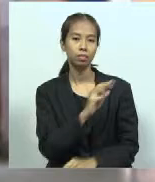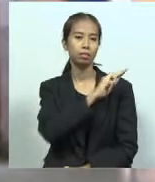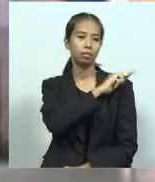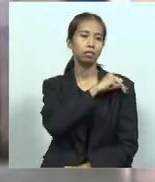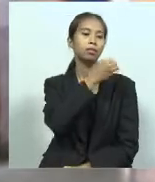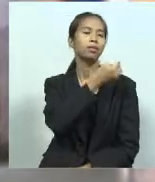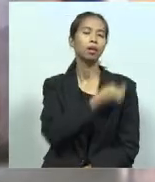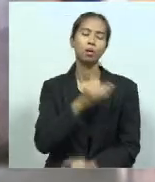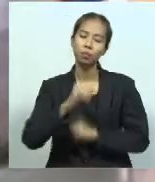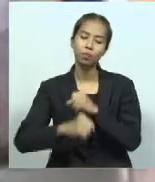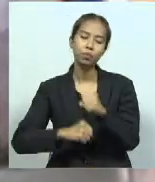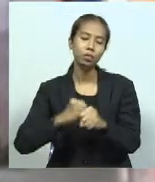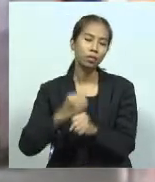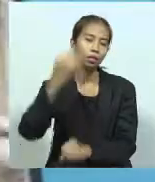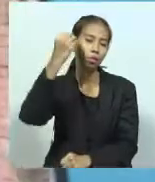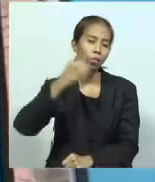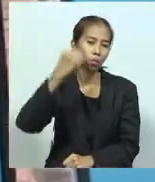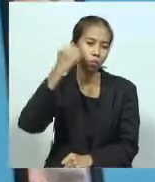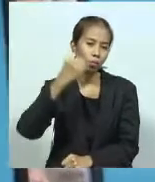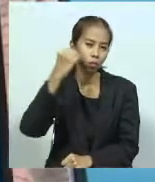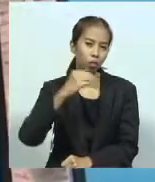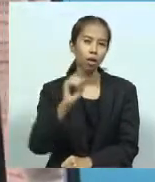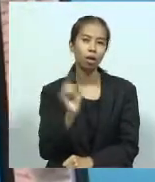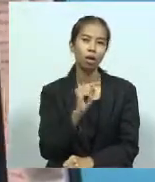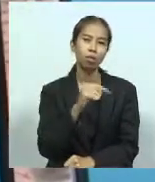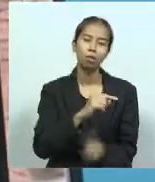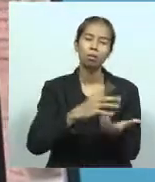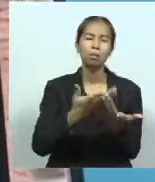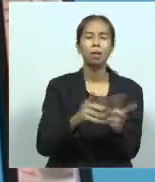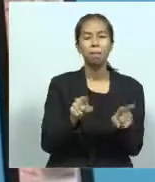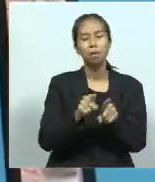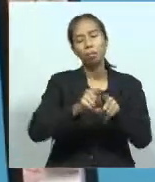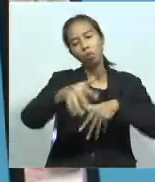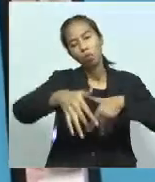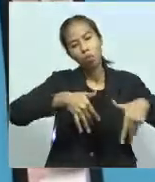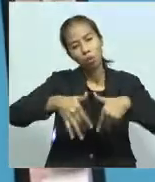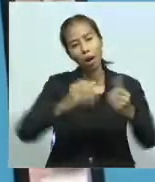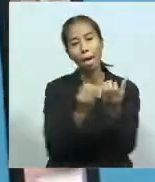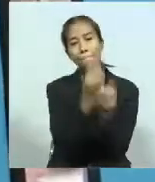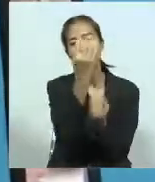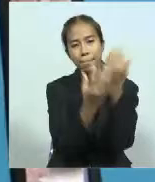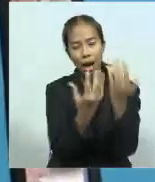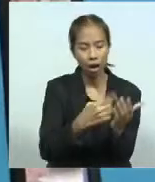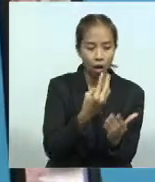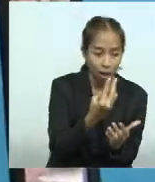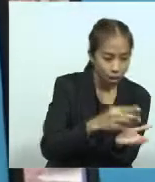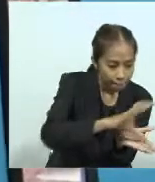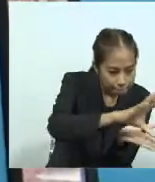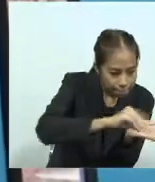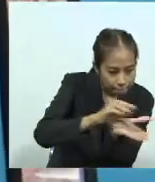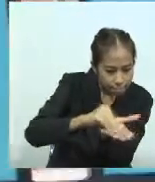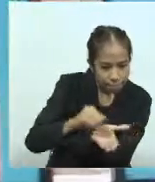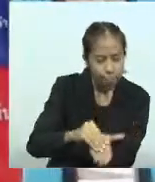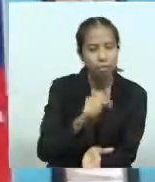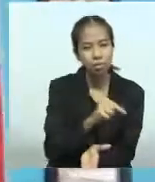าเกือบทุกปีนะคะจะมีชาวบ้านที่เก็บเห็ดป่าสายพันธุ์ต่างๆโดยเฉพาะสายอะแมนิต้าบริเวณบ่อเ